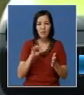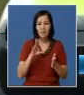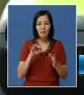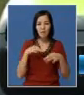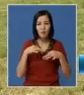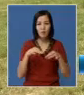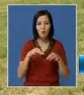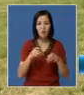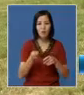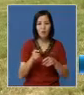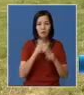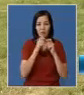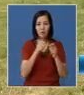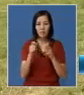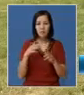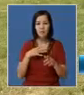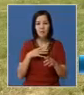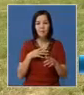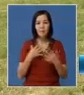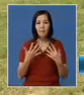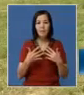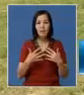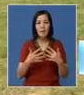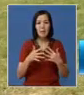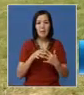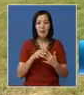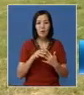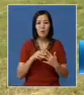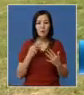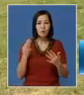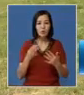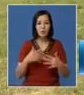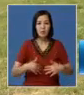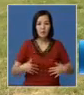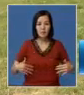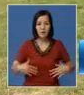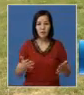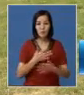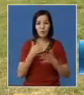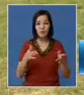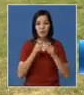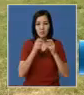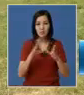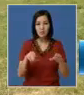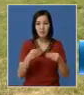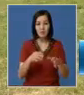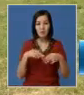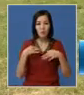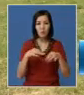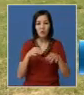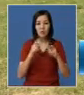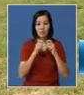кілтін табыс етті. Мал шаруашылығында үлкен жеңіске жеткен азаматтар үлкен сыйлықтар алып жатыр, машина беріп